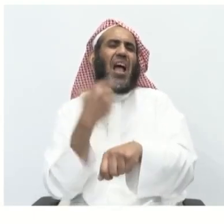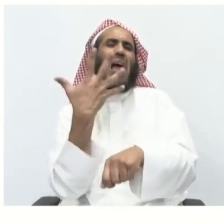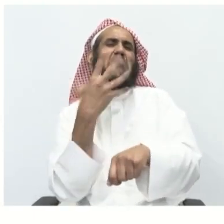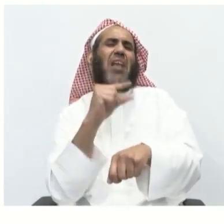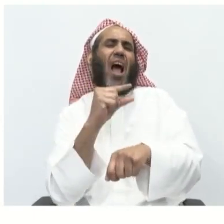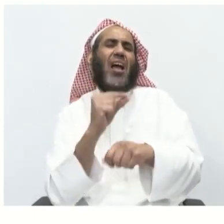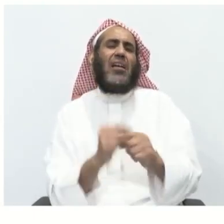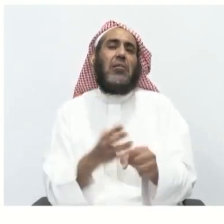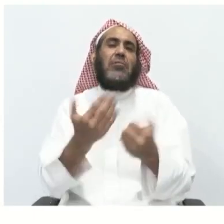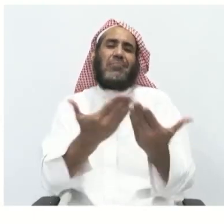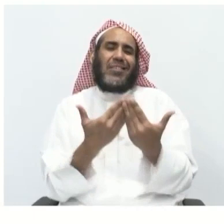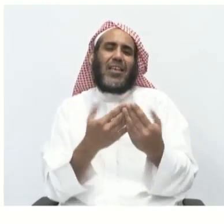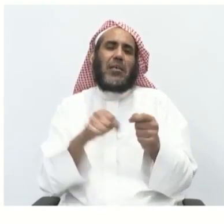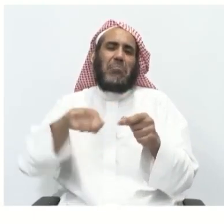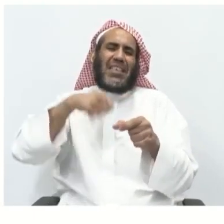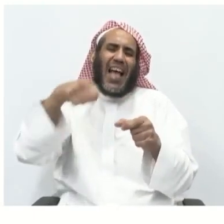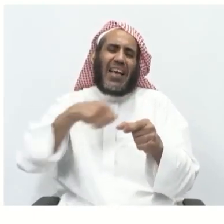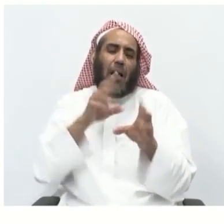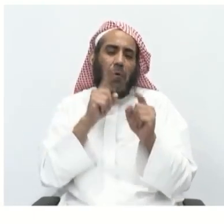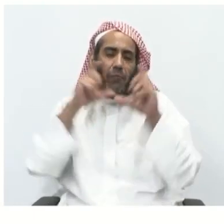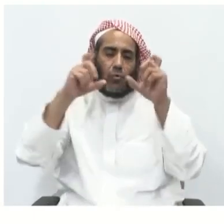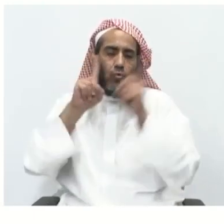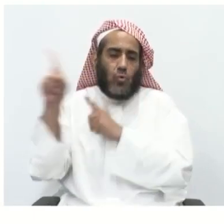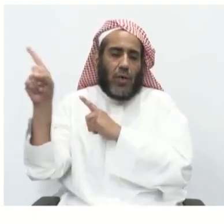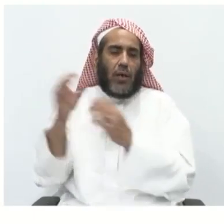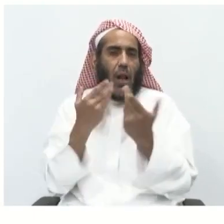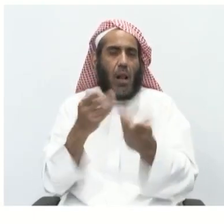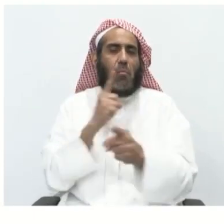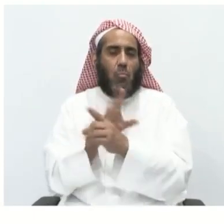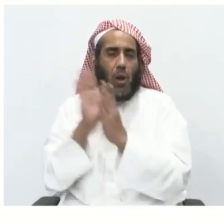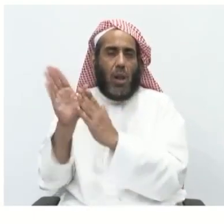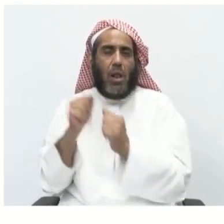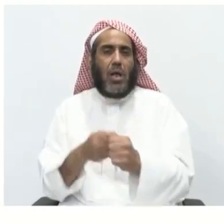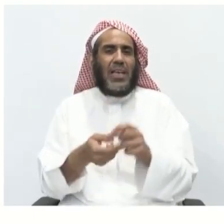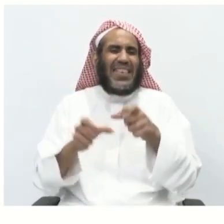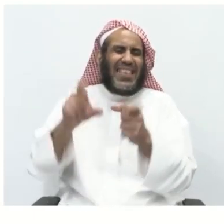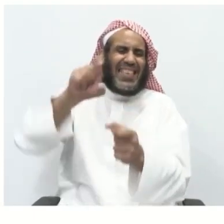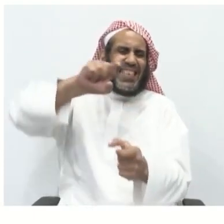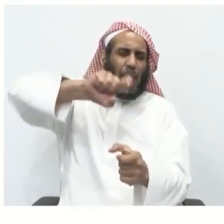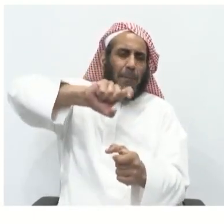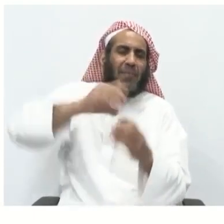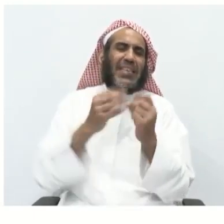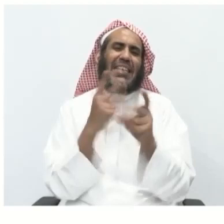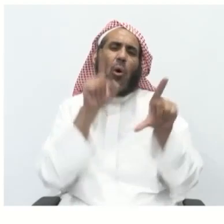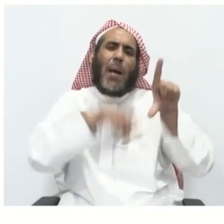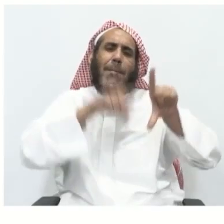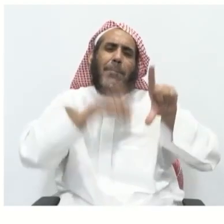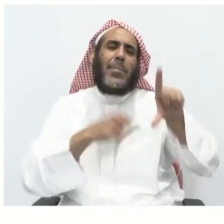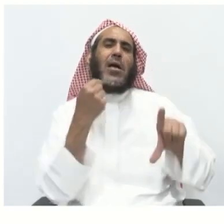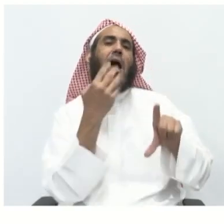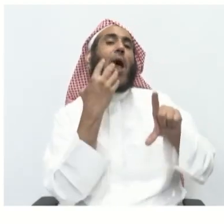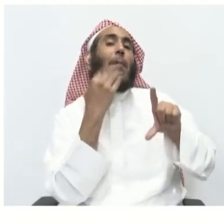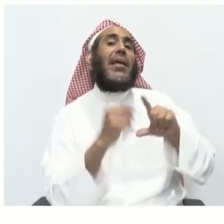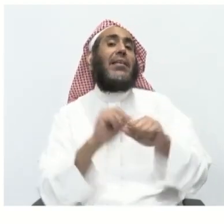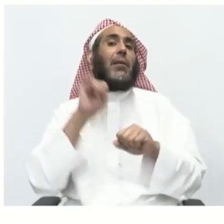دقائق نستعين بساق التحريك كما في الصوره التي سنريكم اياها الان نصب المزيج في كاس سعتها 400